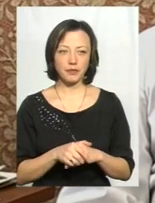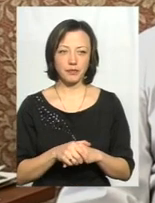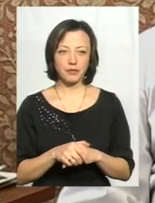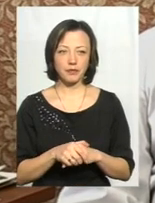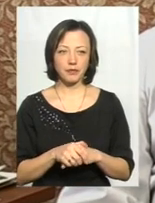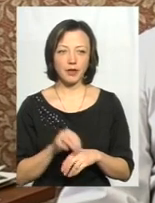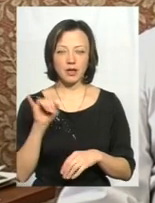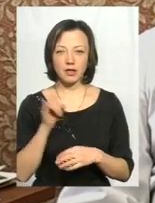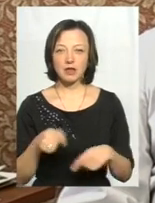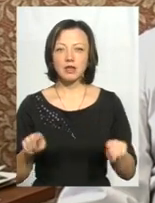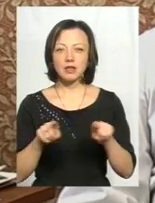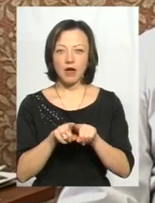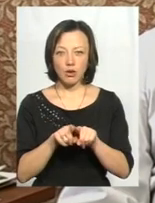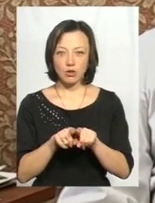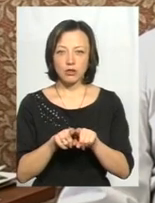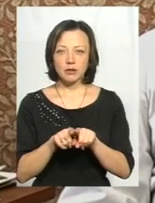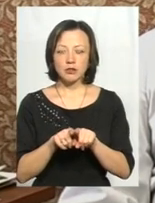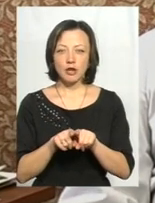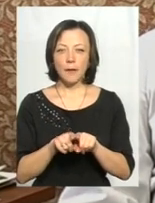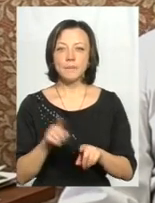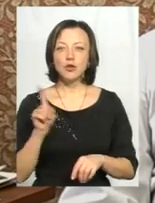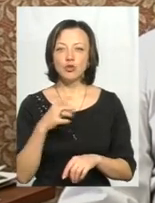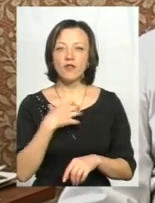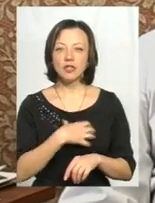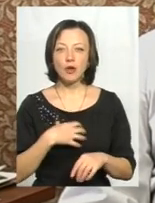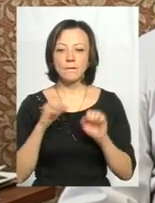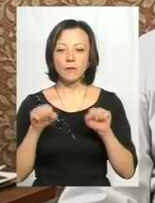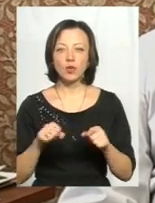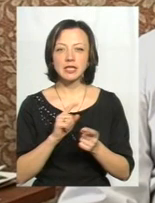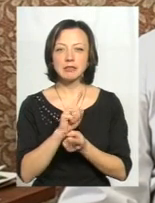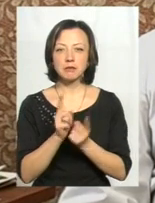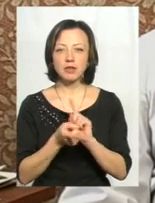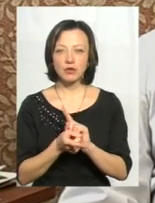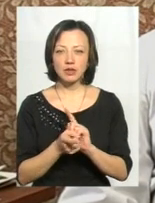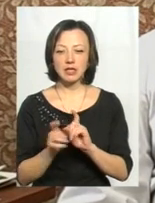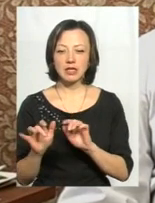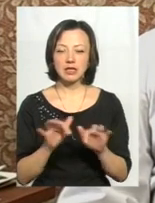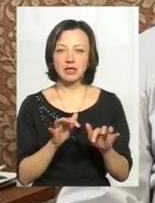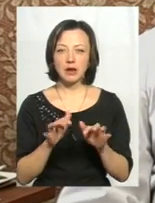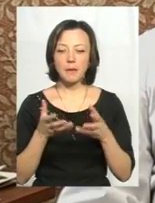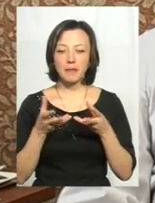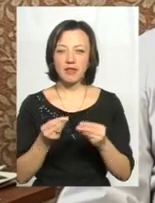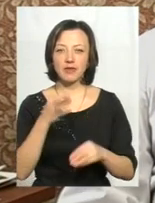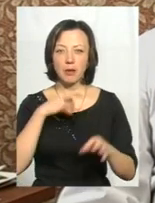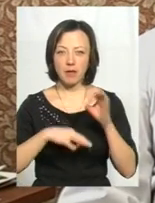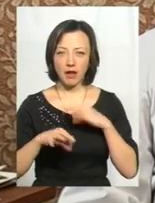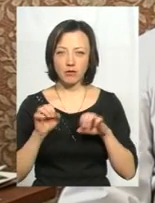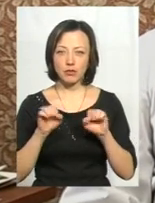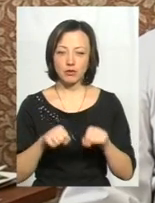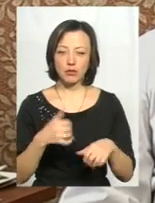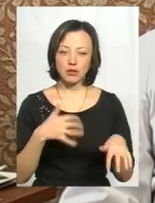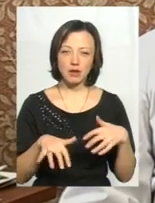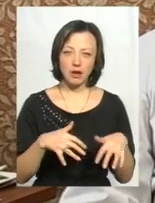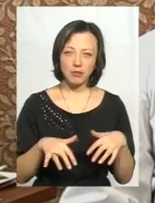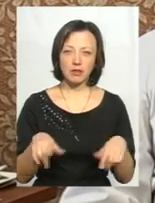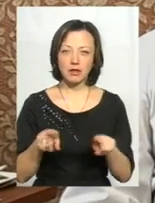І також, що досить важливо, може змінювати і дію препаратів, причому як в бік